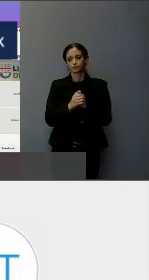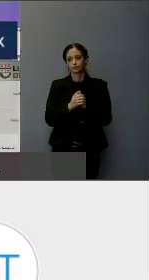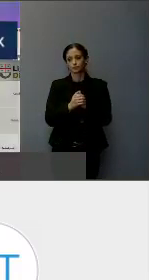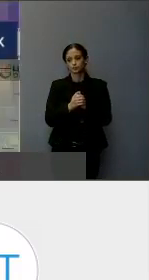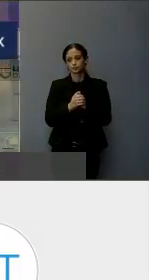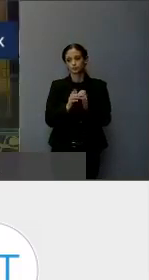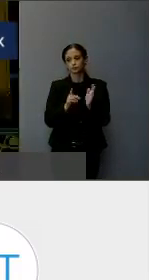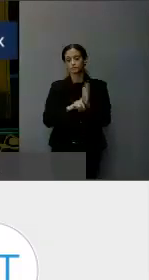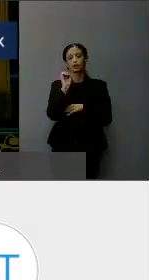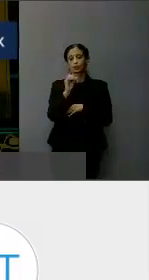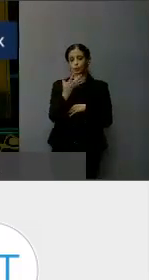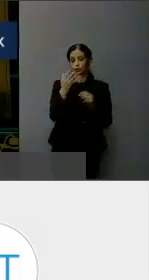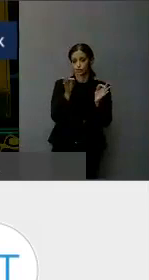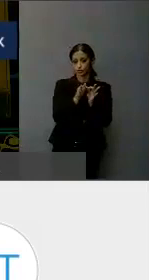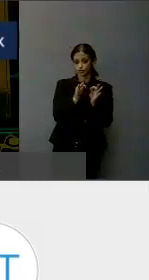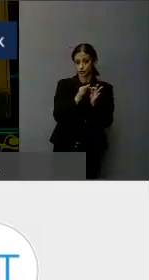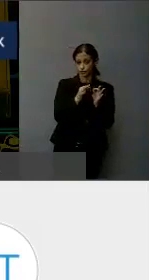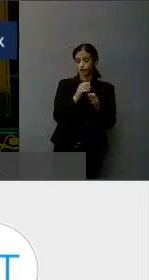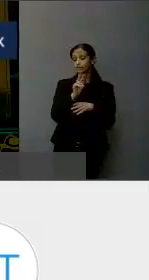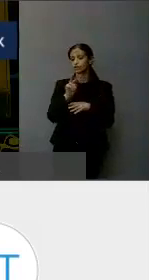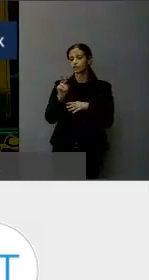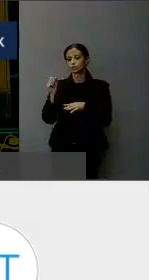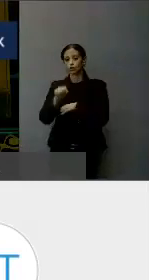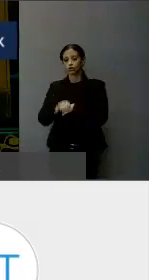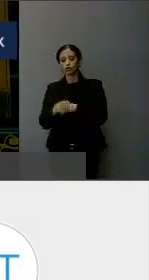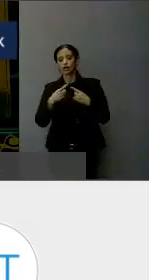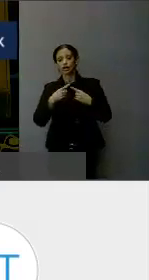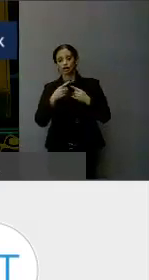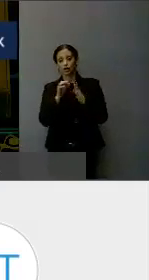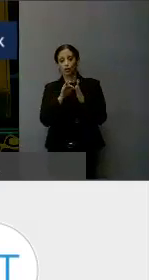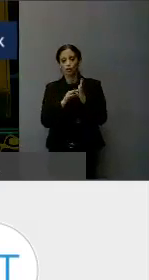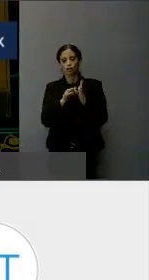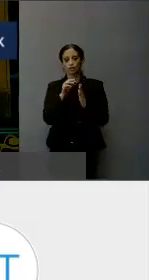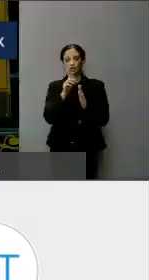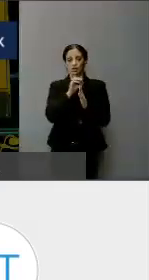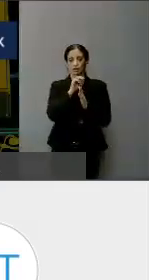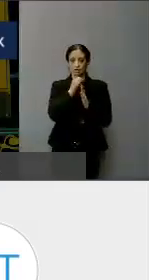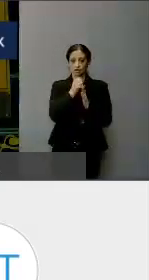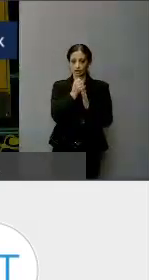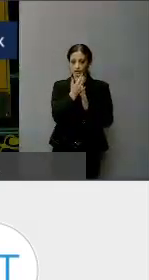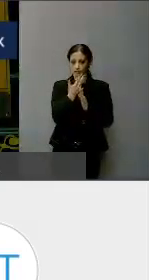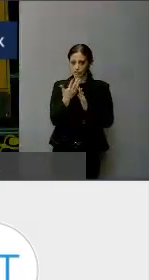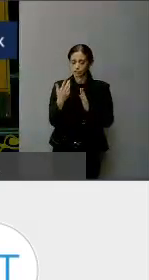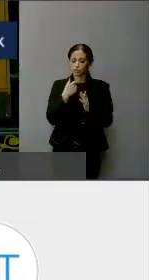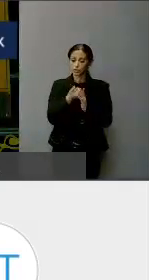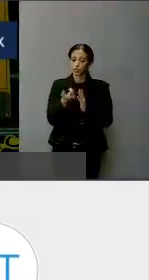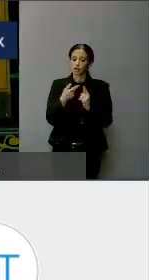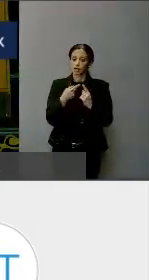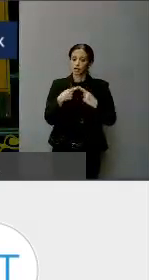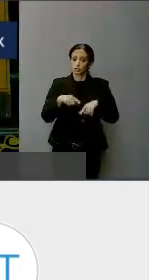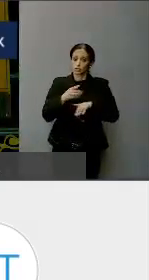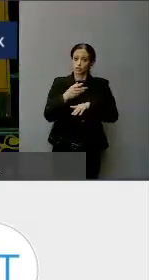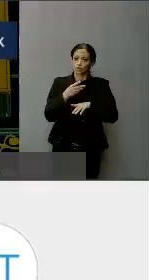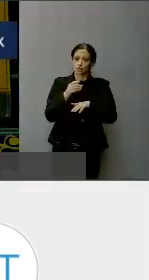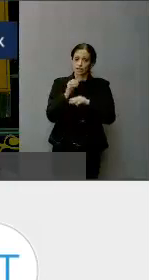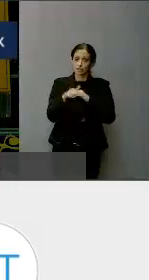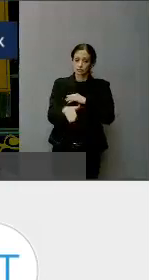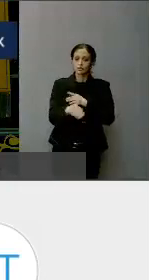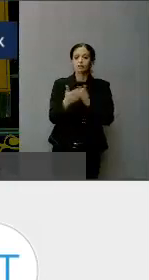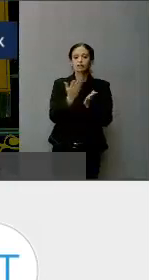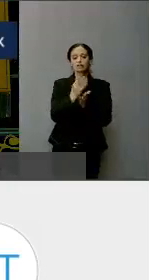15 voti favorevoli 22 contrari l'ordine giorno numero 35 respinto pongo ora in